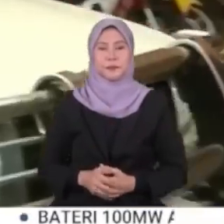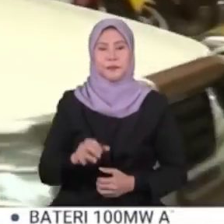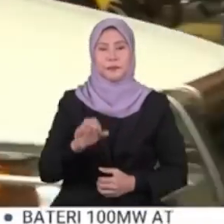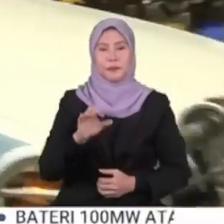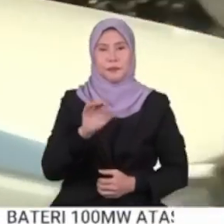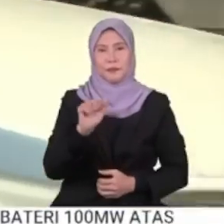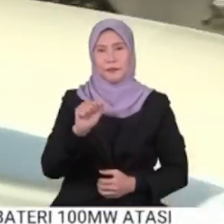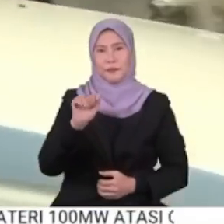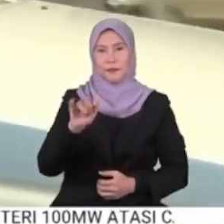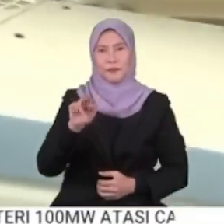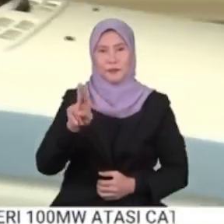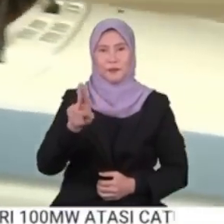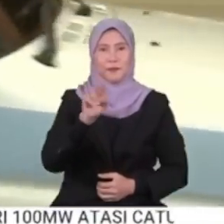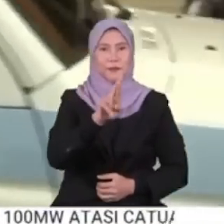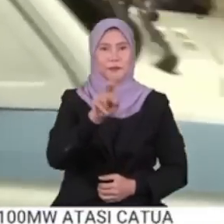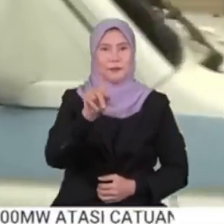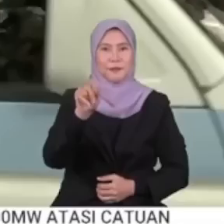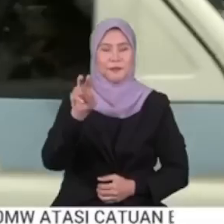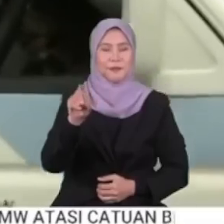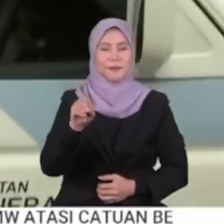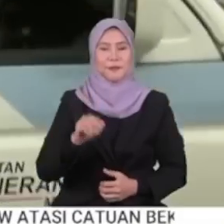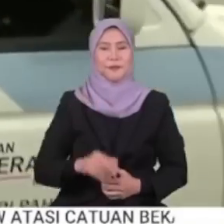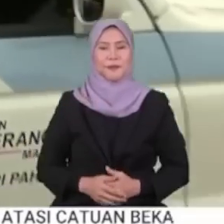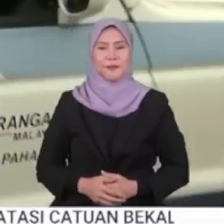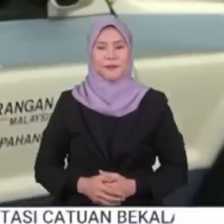Ayu Nurhan Saleh, RTM.